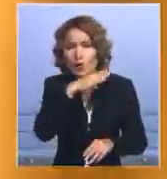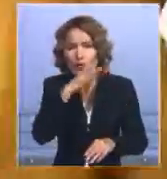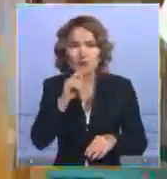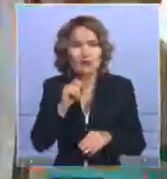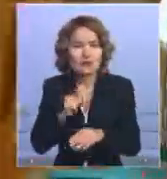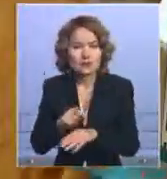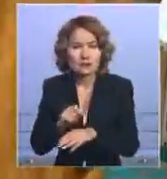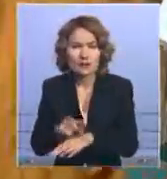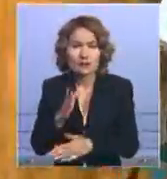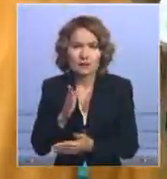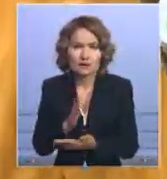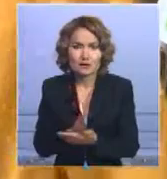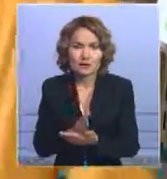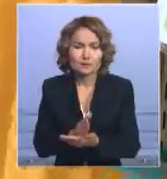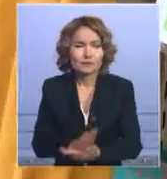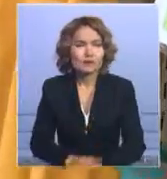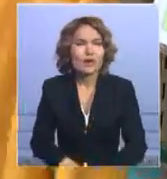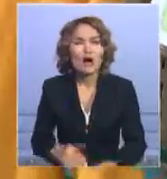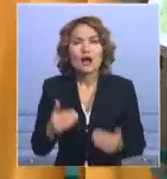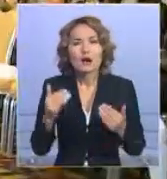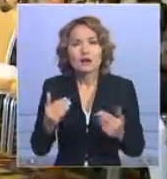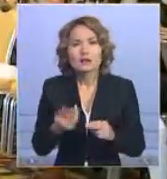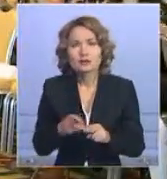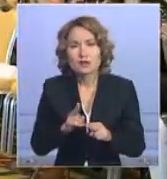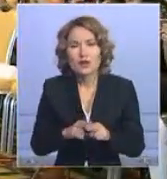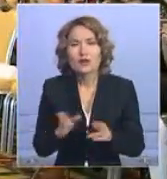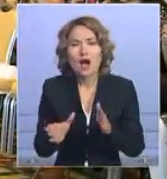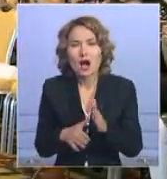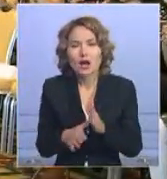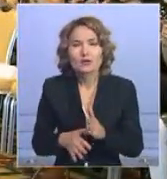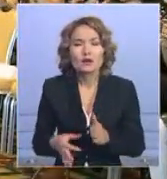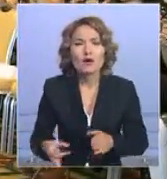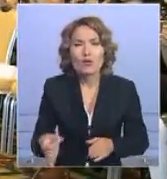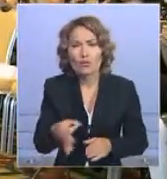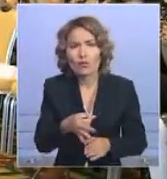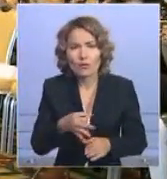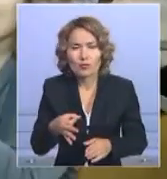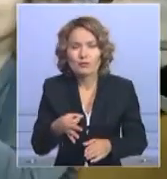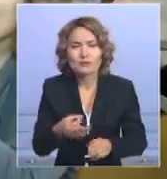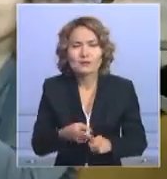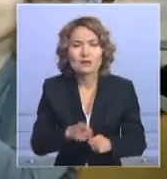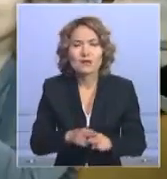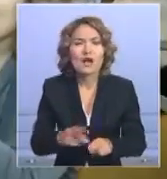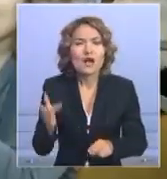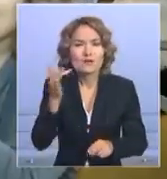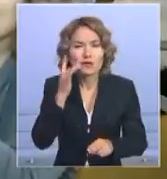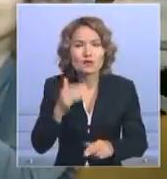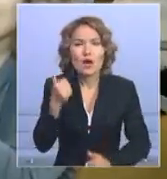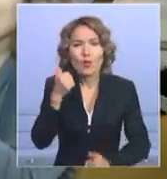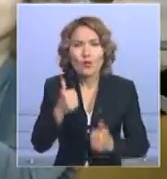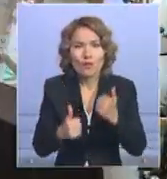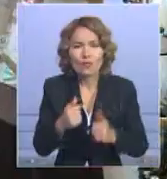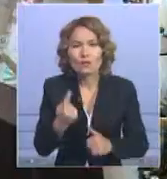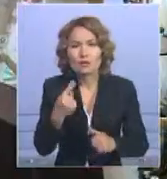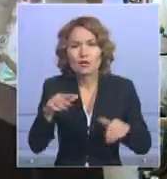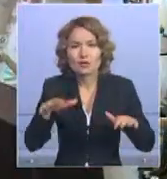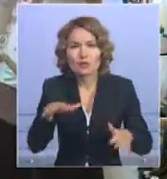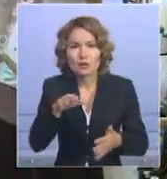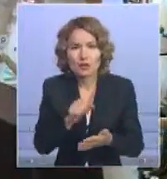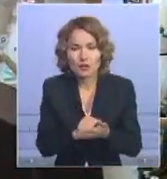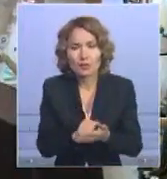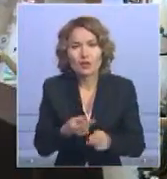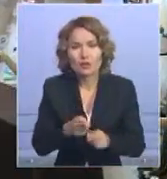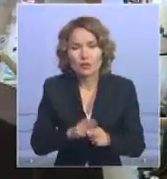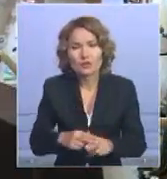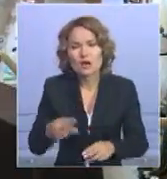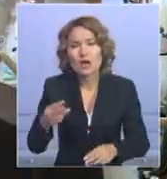үлгілерін тігіп беруге машықтанған. Каспий жағалауы елдері арасында сән әлемі байқауында жеңімпаз атанған жас модельер